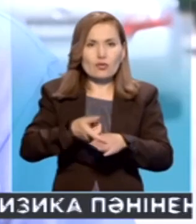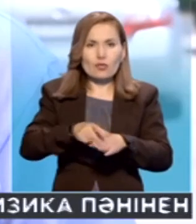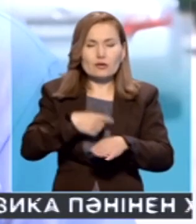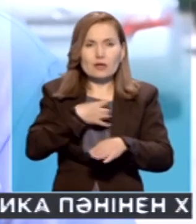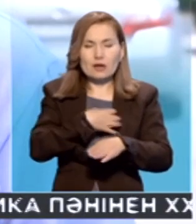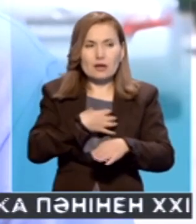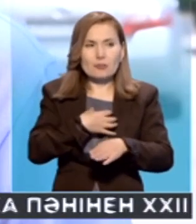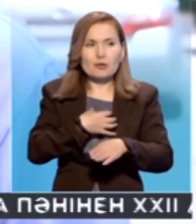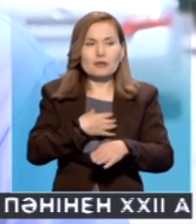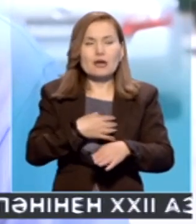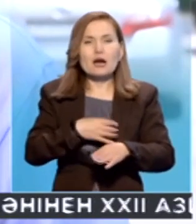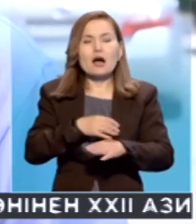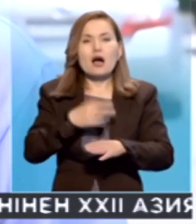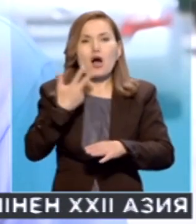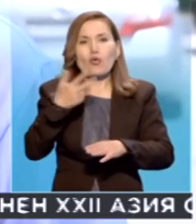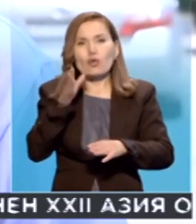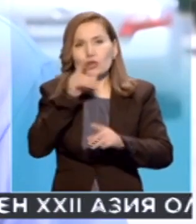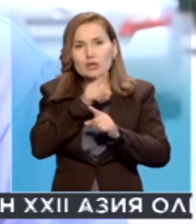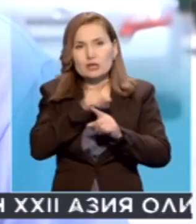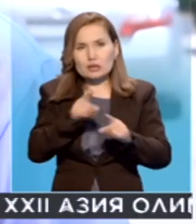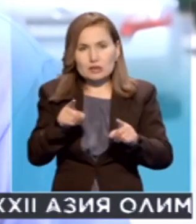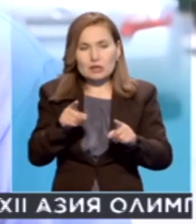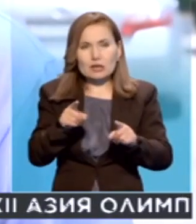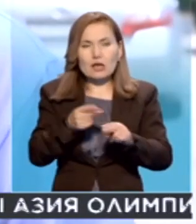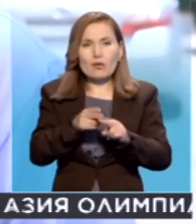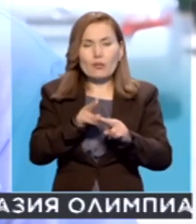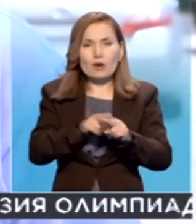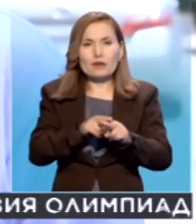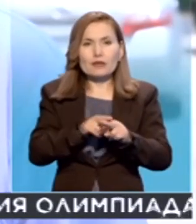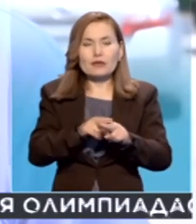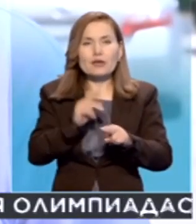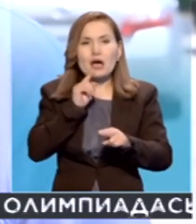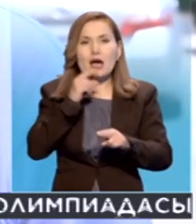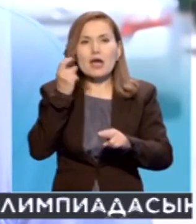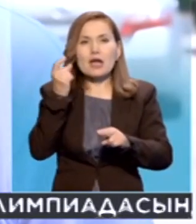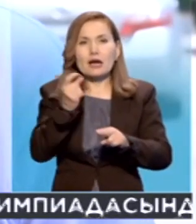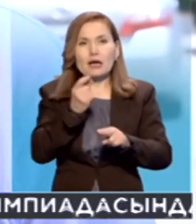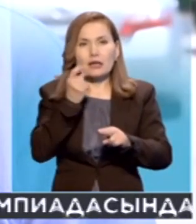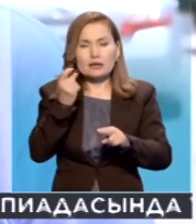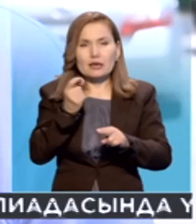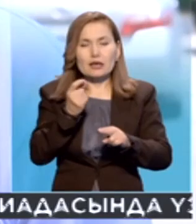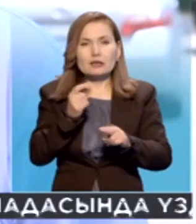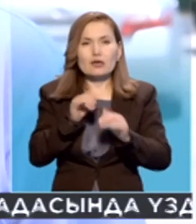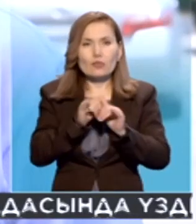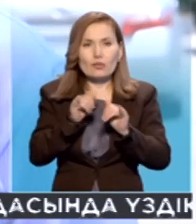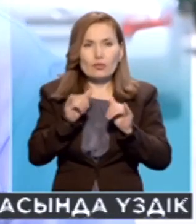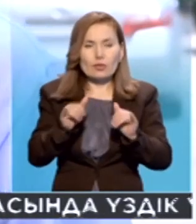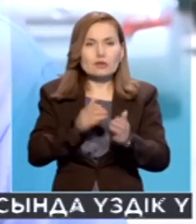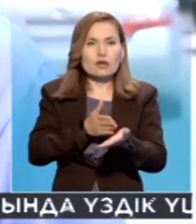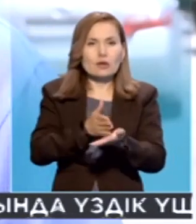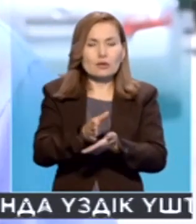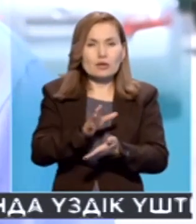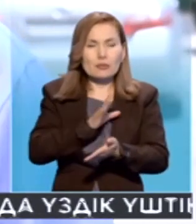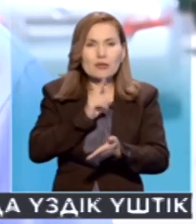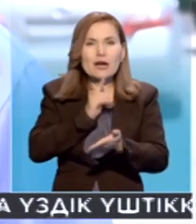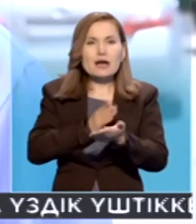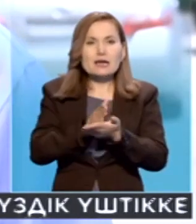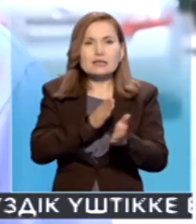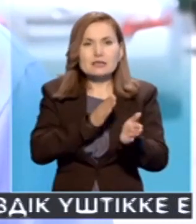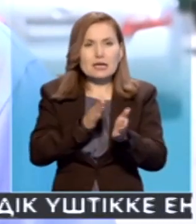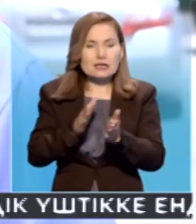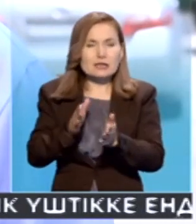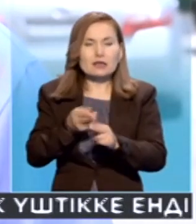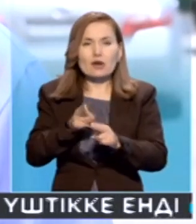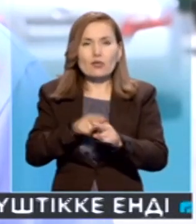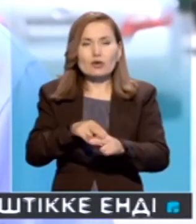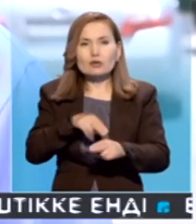таңда қарасаңыздар 30 жыл бойы біз ең бірінші мақсат ретінде экономиканы жолға қойып келгенбіз. Саясатқа кейін кеше кірген